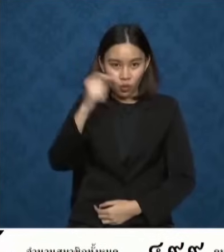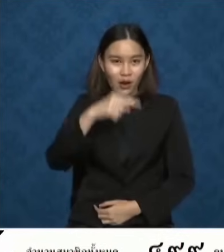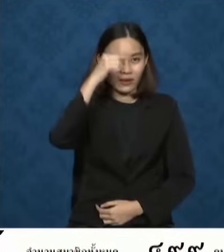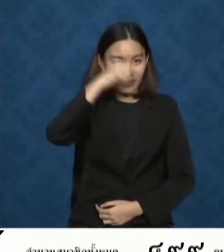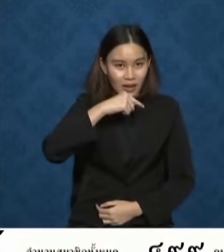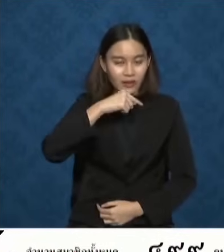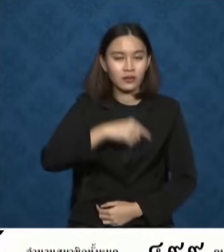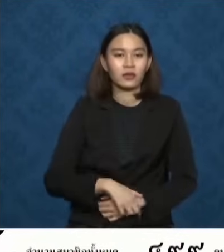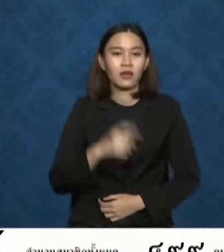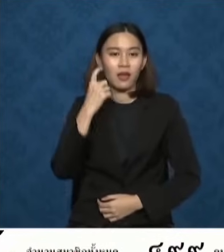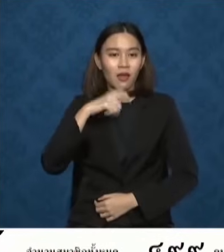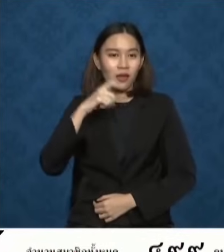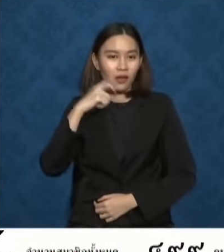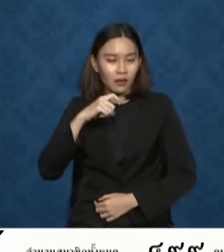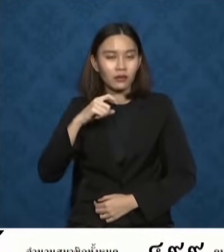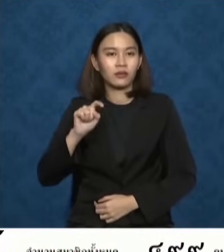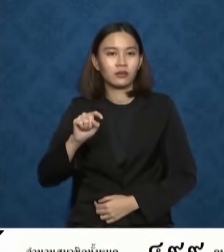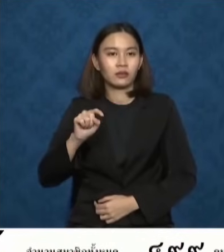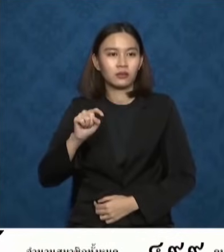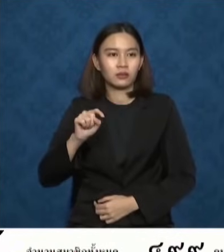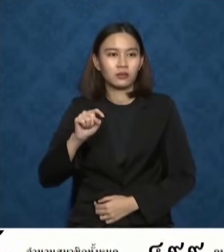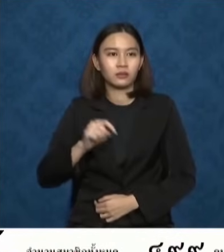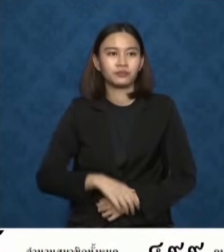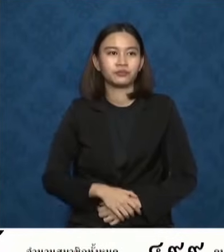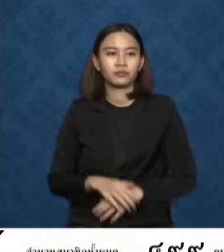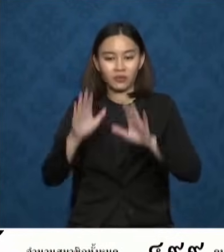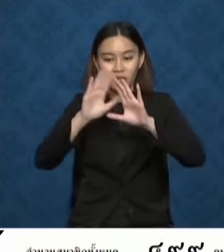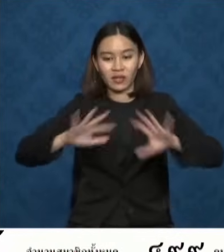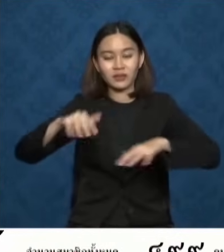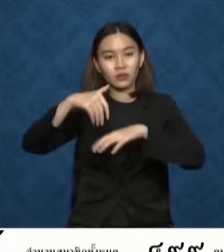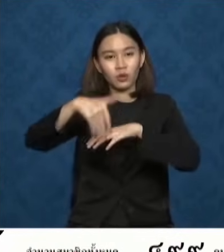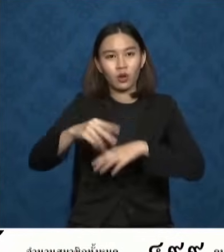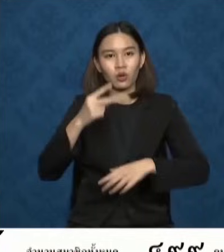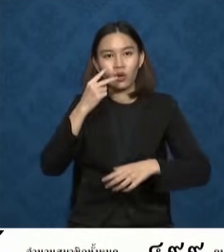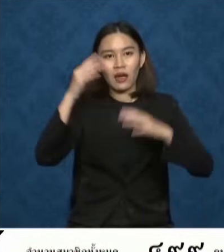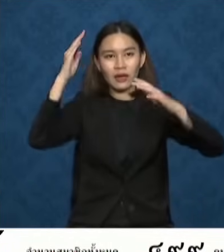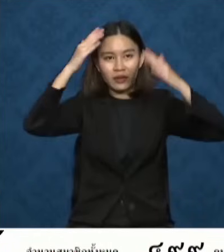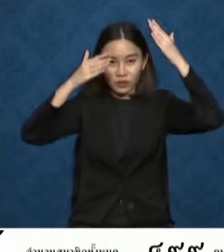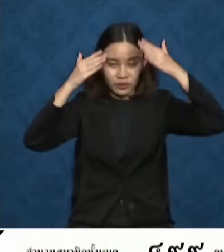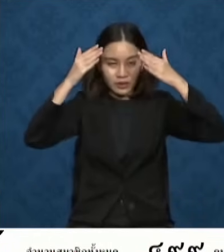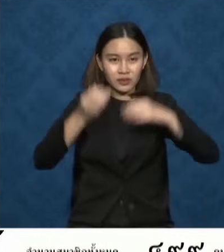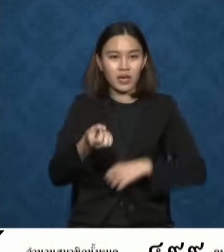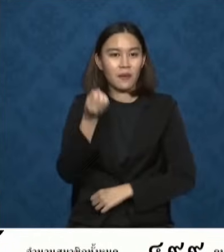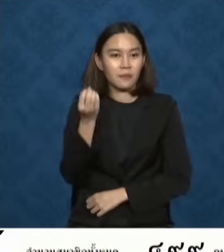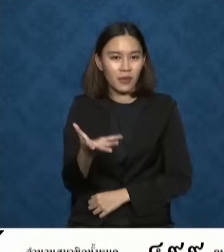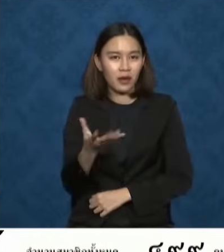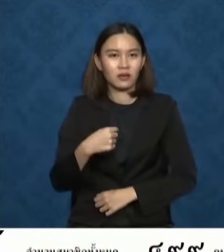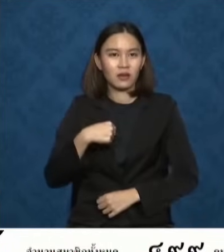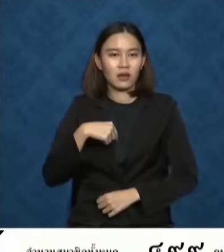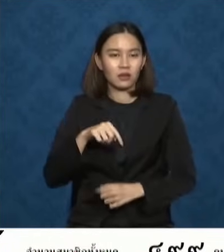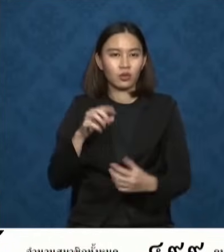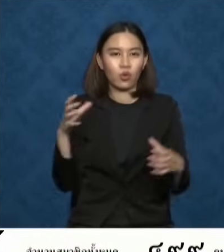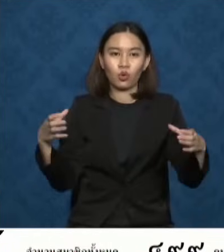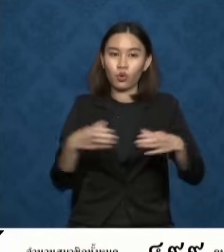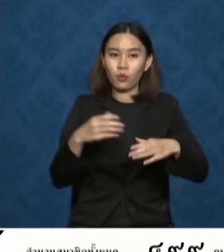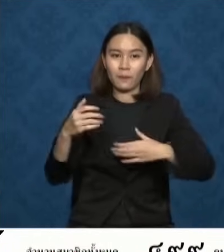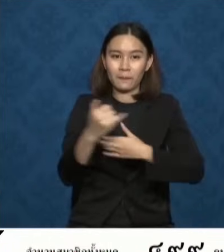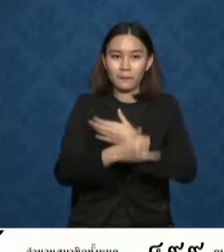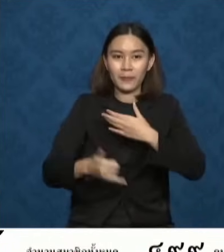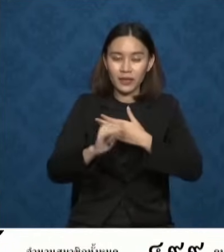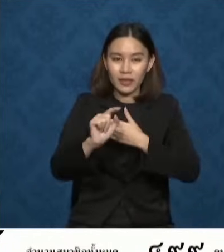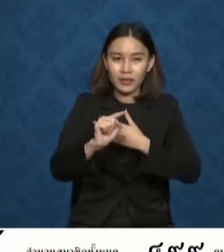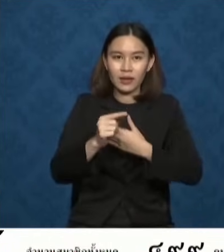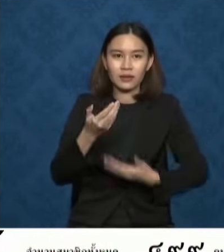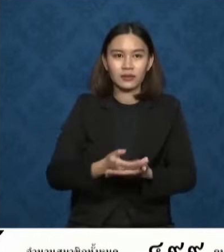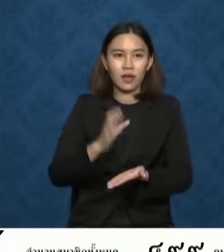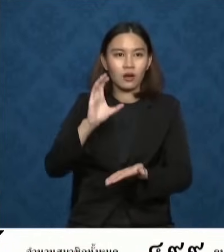ไต้หวันสูงกว่าเรานี่ไต้หวันอยู่นอกอาเซียนนะดูอินโดนีเซียสูงกว่าเราไม่ได้อยู่ในกลุ่มประเทศที่